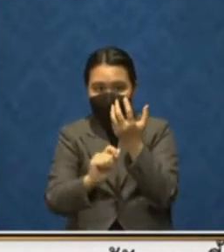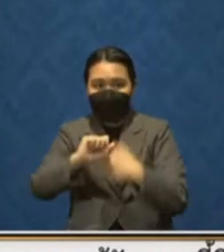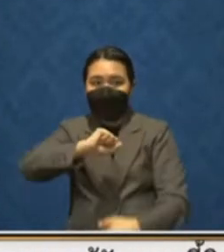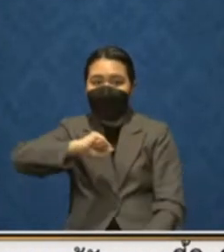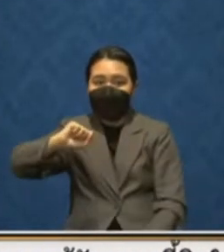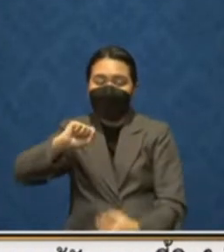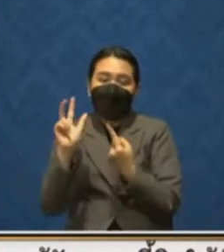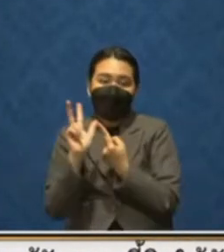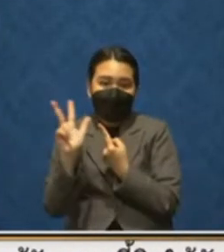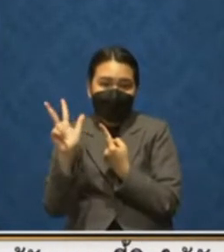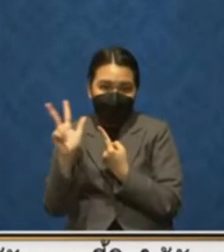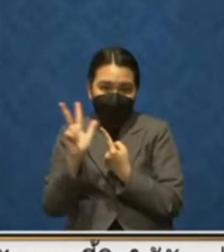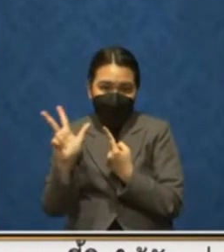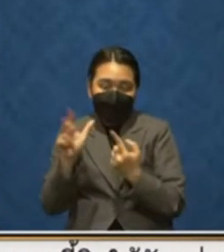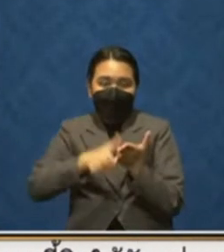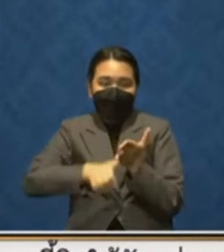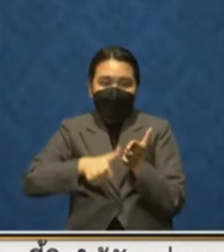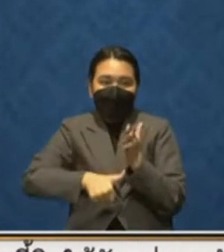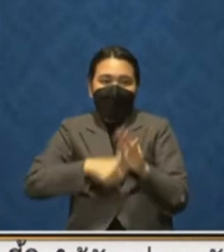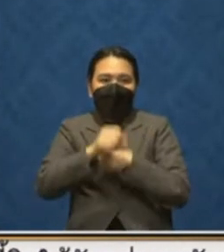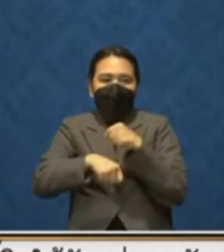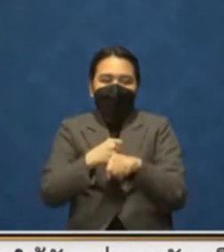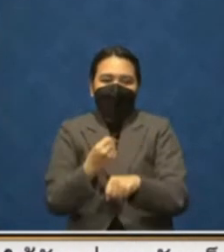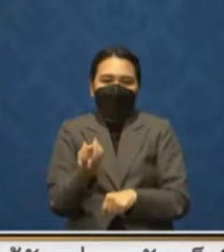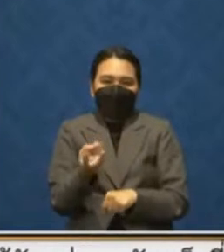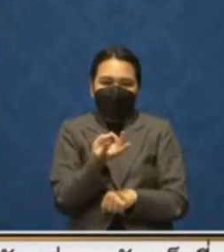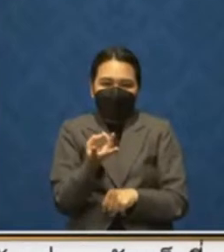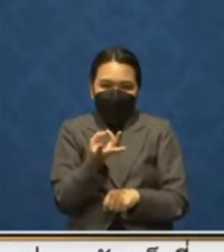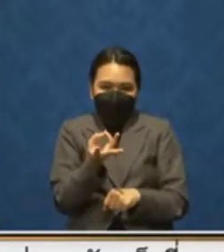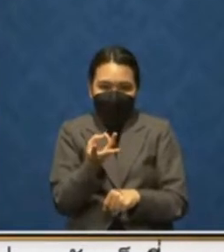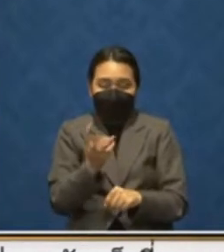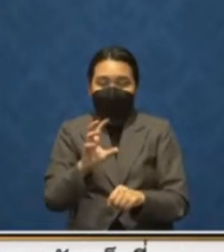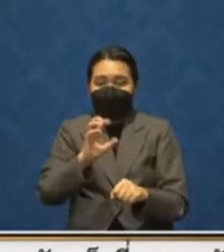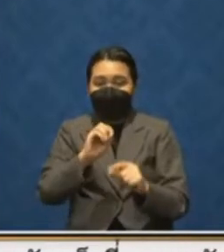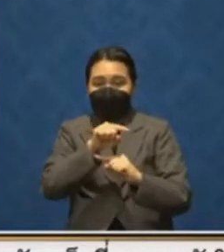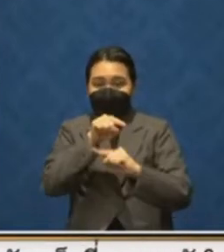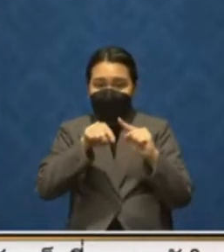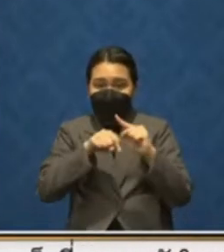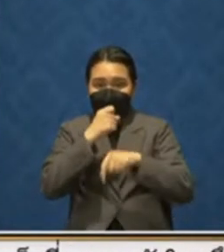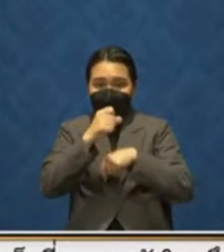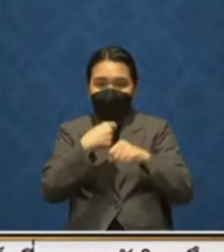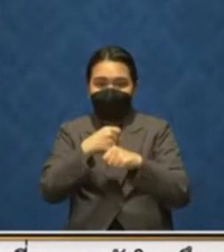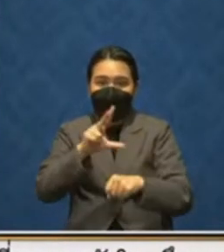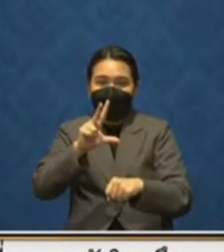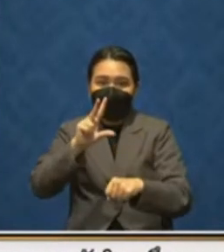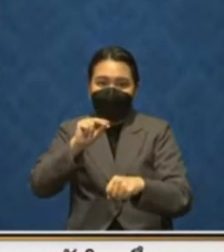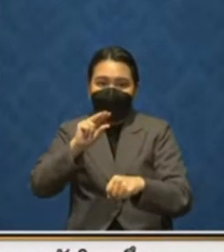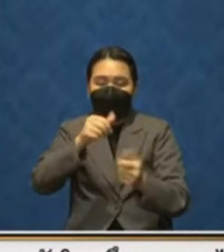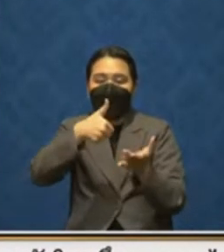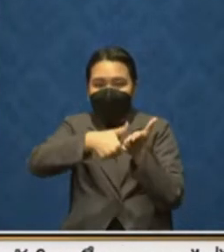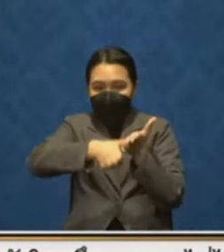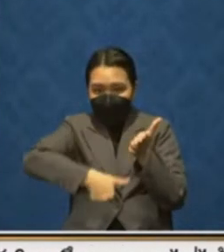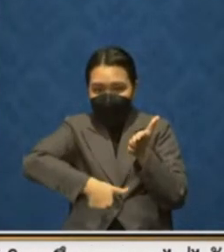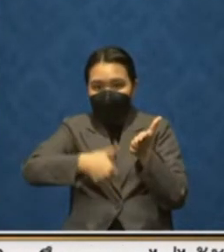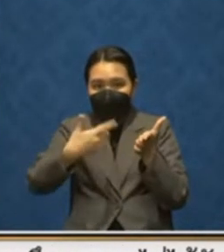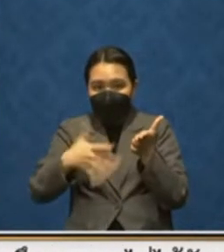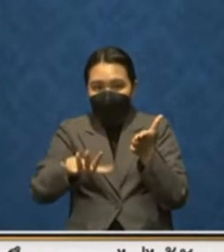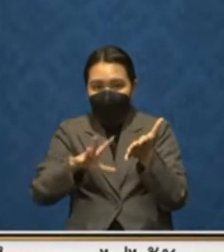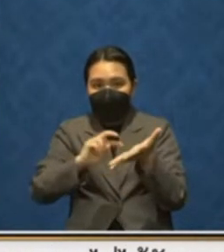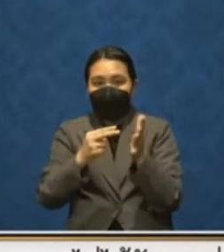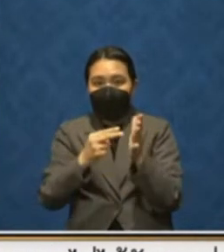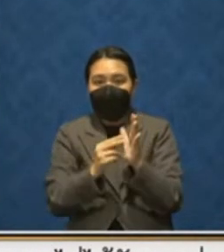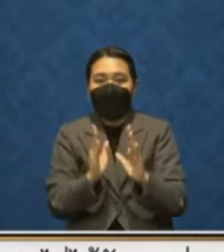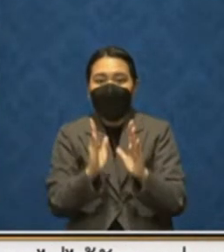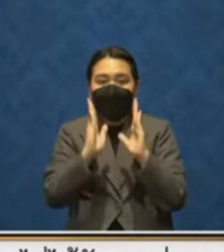เป็นนี่ตั้งแต่อายุยังน้อย50เสียงของไทยอายุ 30ปีเป็นหนี้เสร็จว่าคนไทยเนี่ย